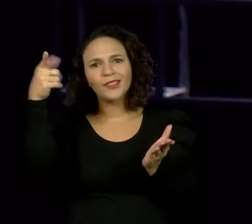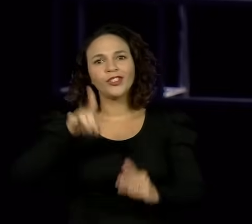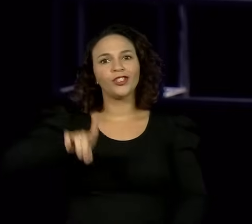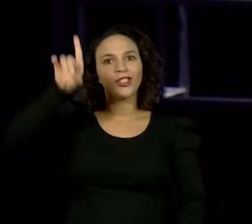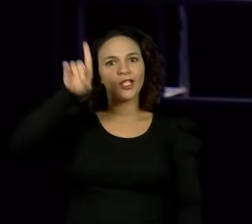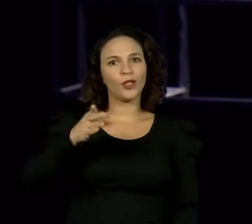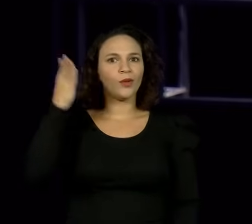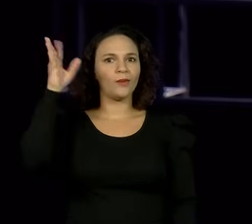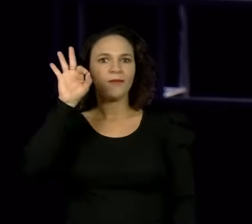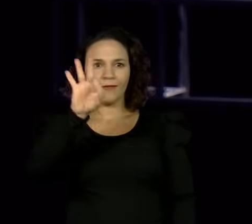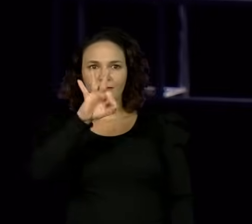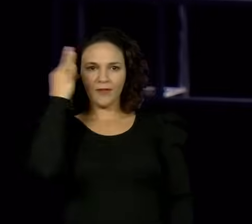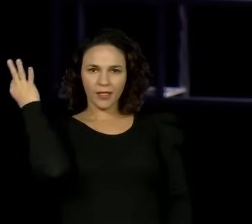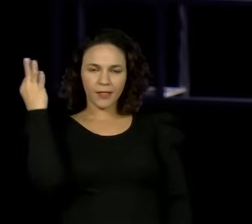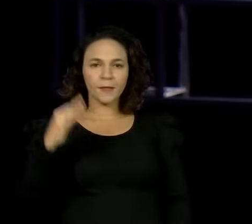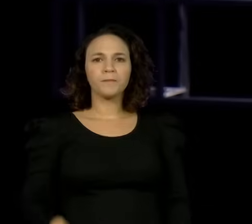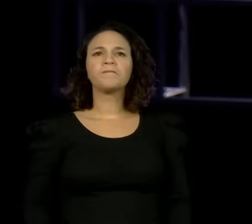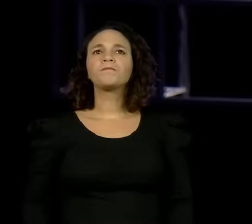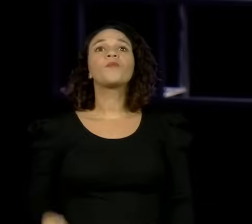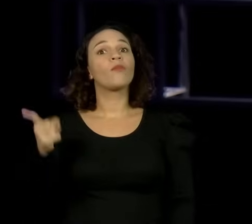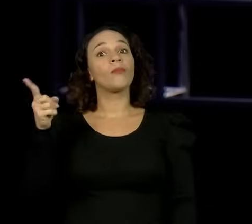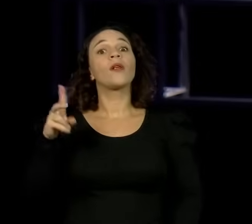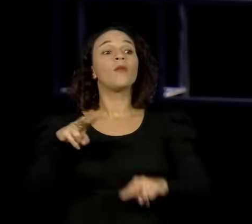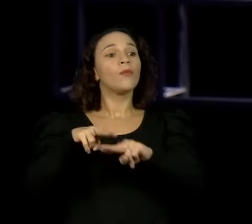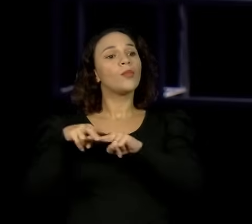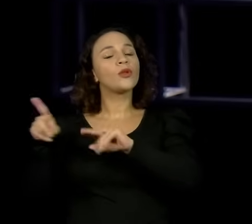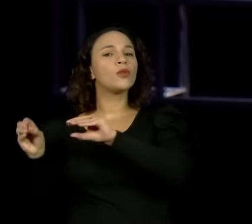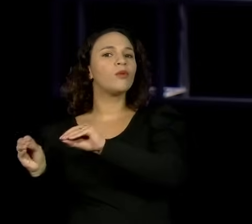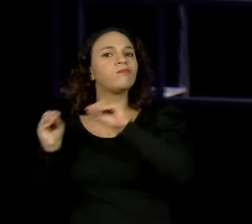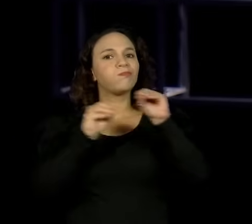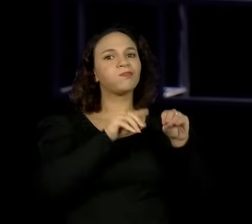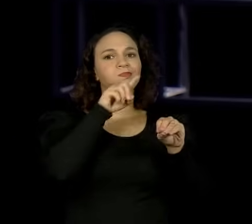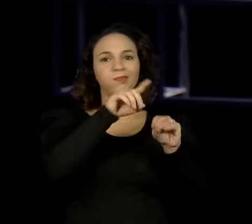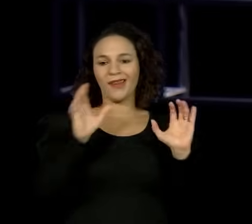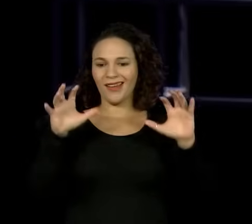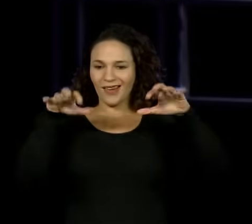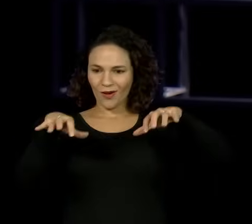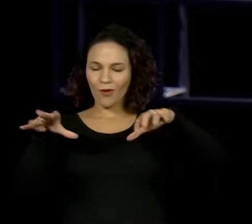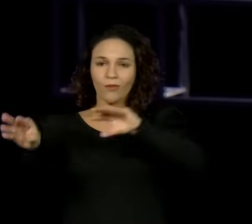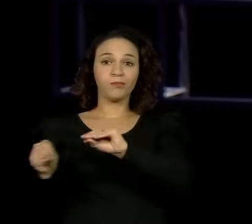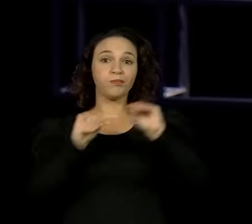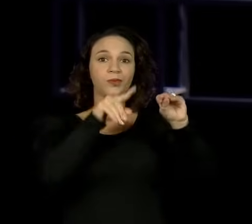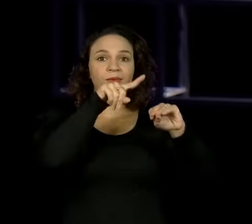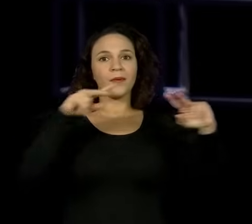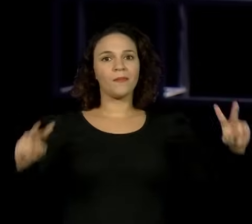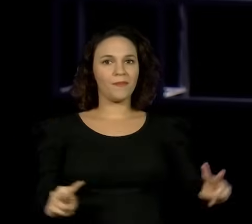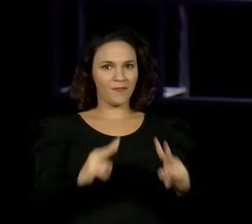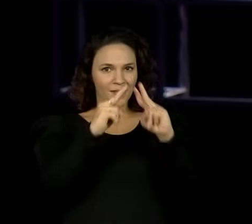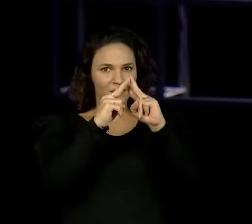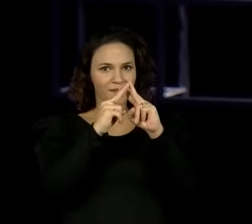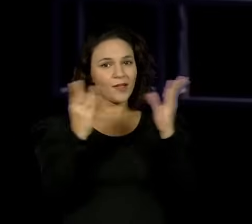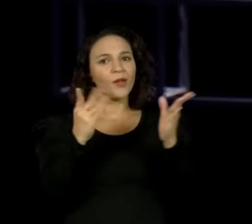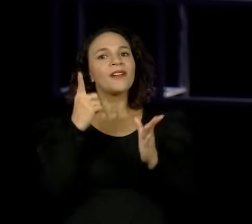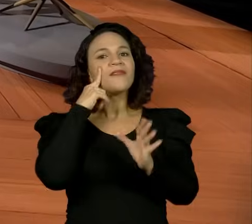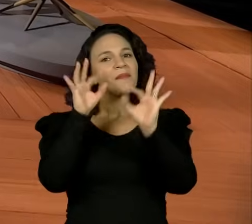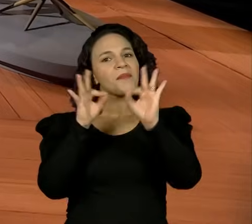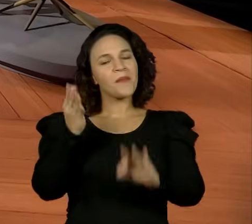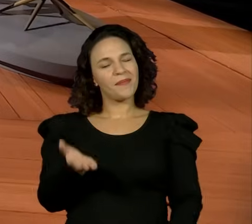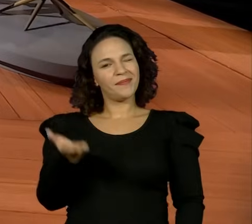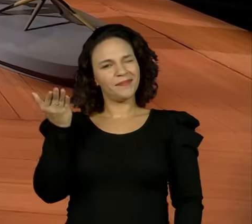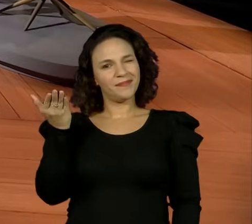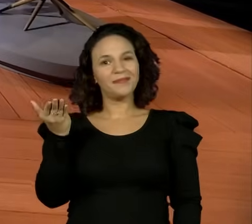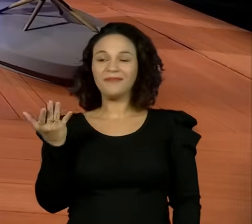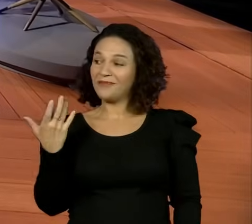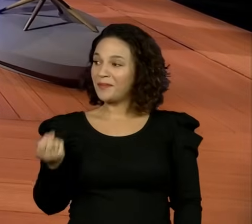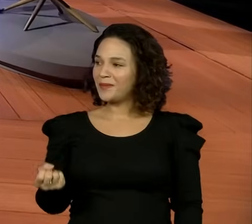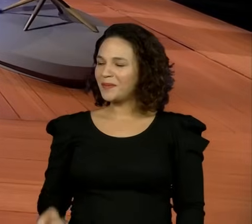lá. Isso acabou te levando para Paris. Mas antes da gente falar sobre a Cidade de Luz, vamos ver um quadro que a gente preparou? Vamos.